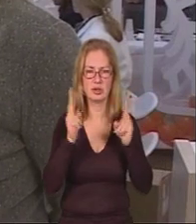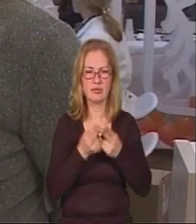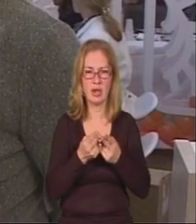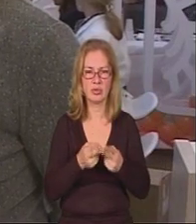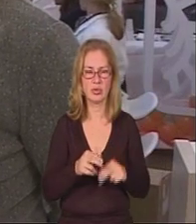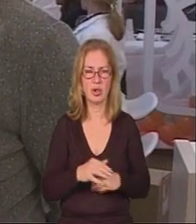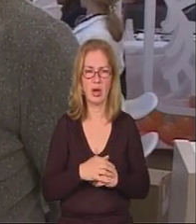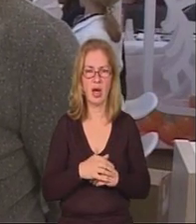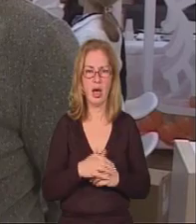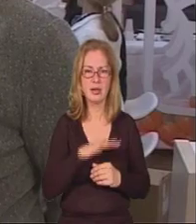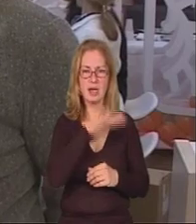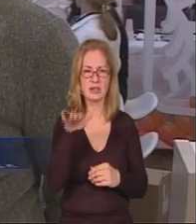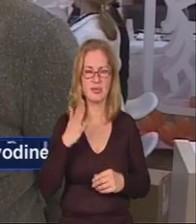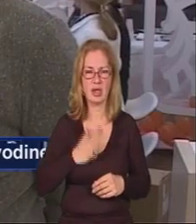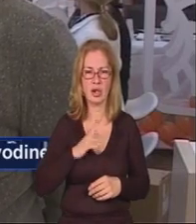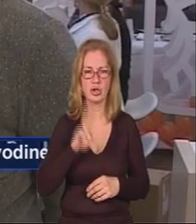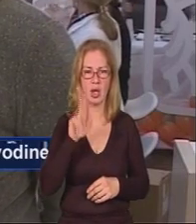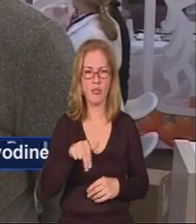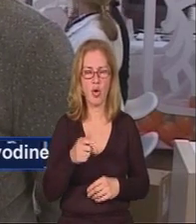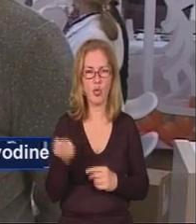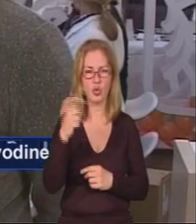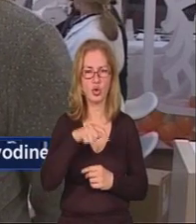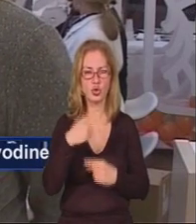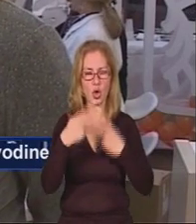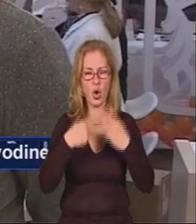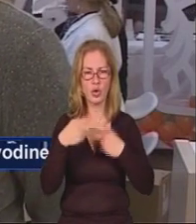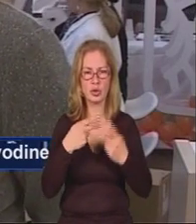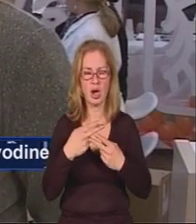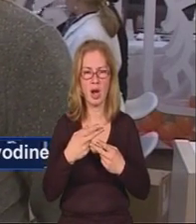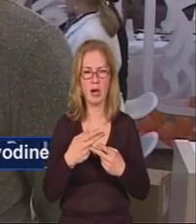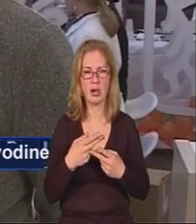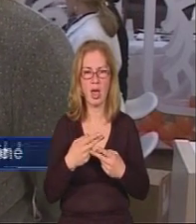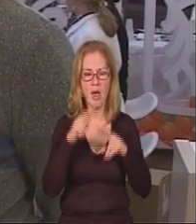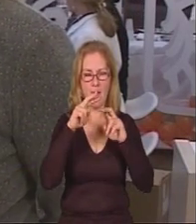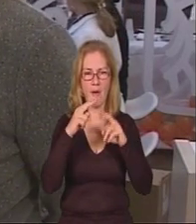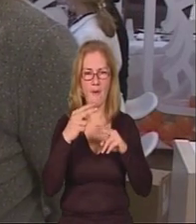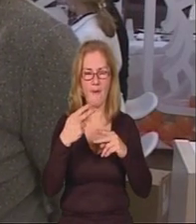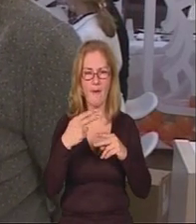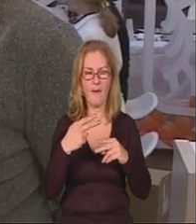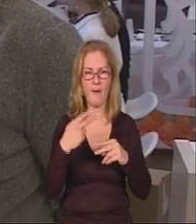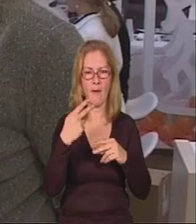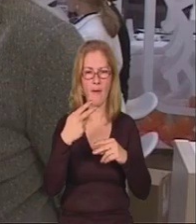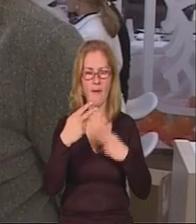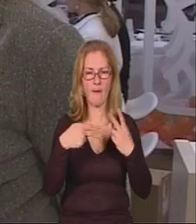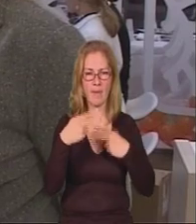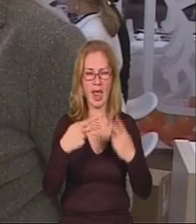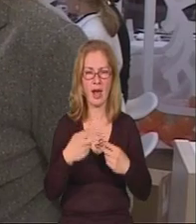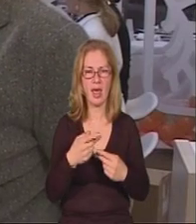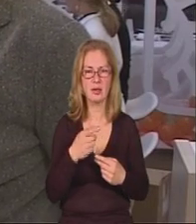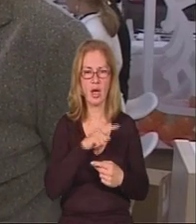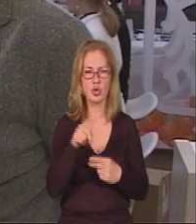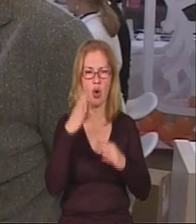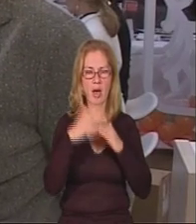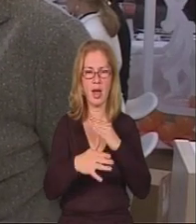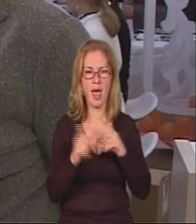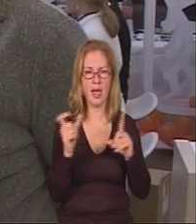želim da naglasim da svi građani mogu doći na kontrolne preglede, to je na besplatne spirometrijske preglede sve do